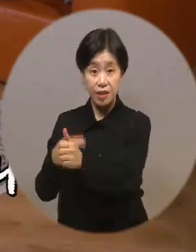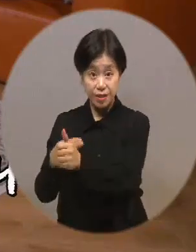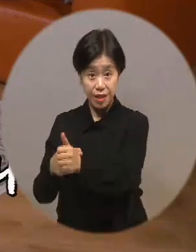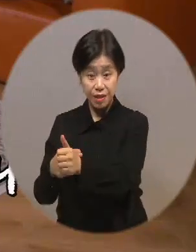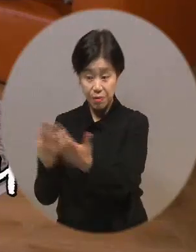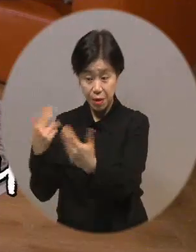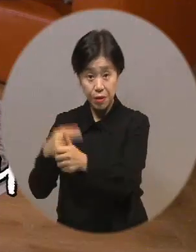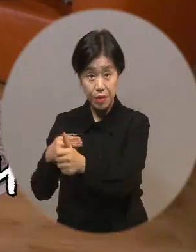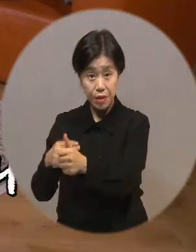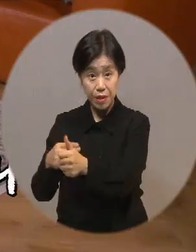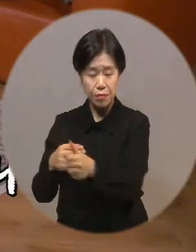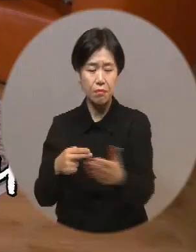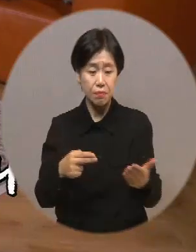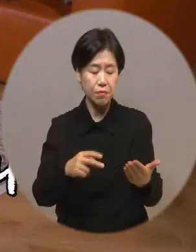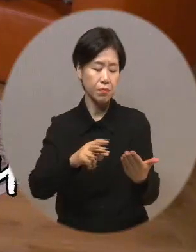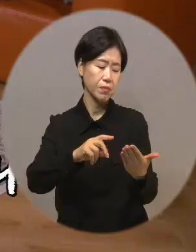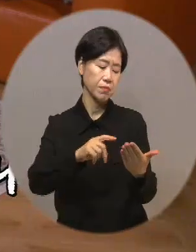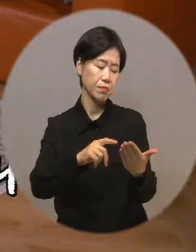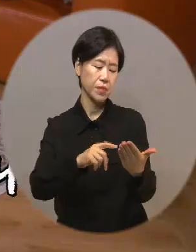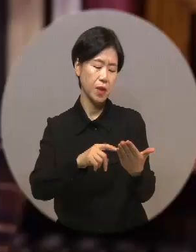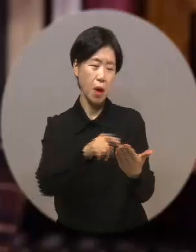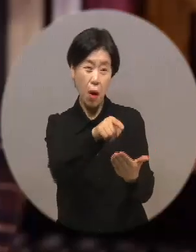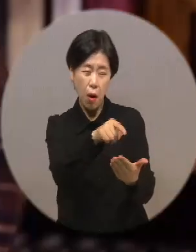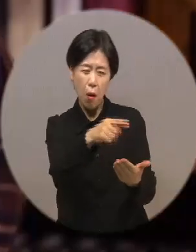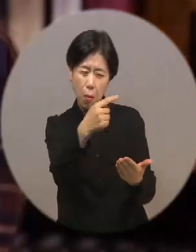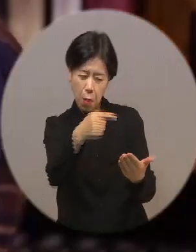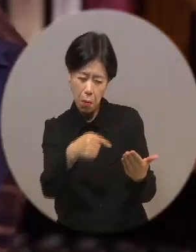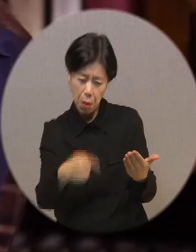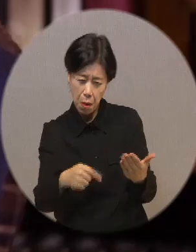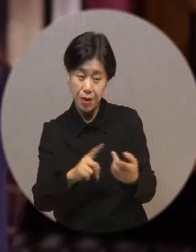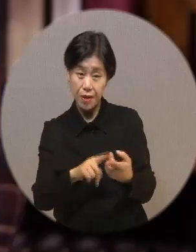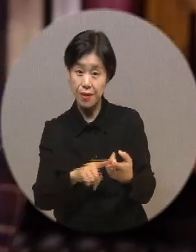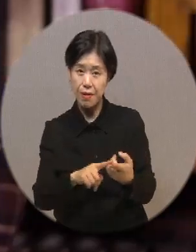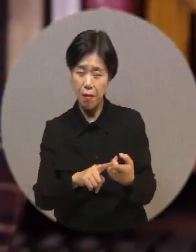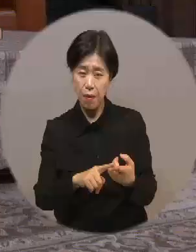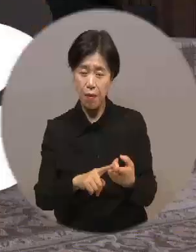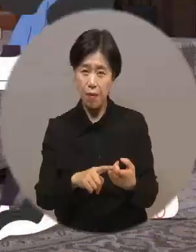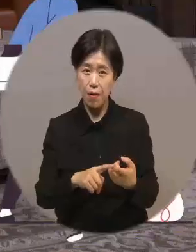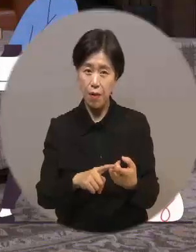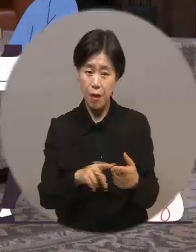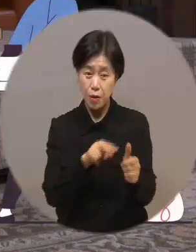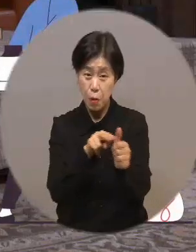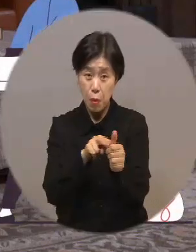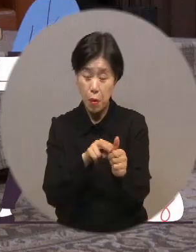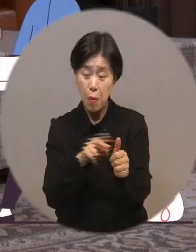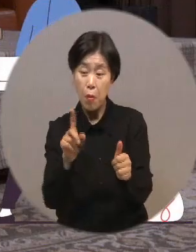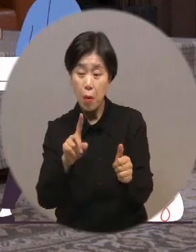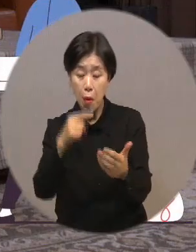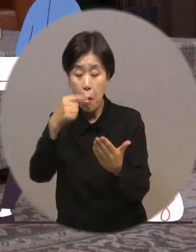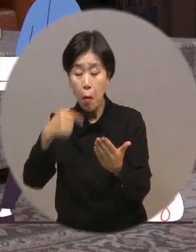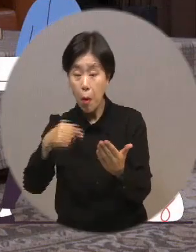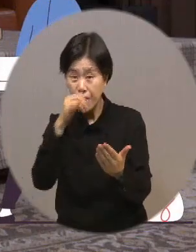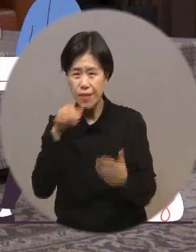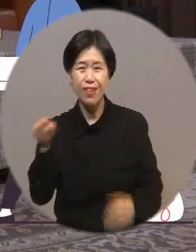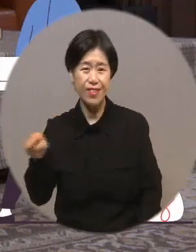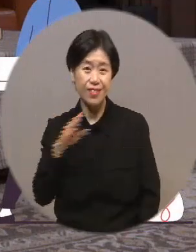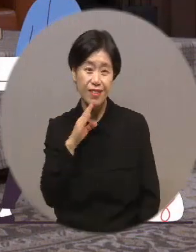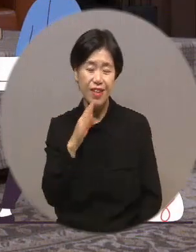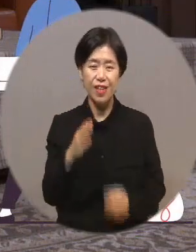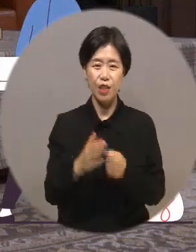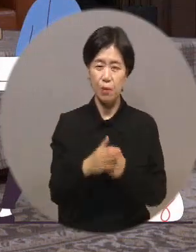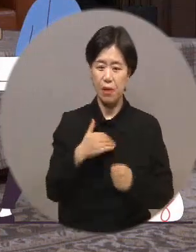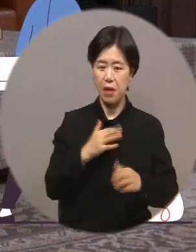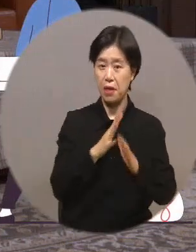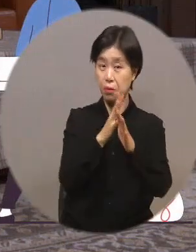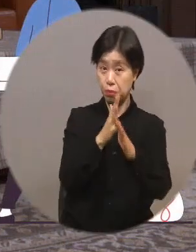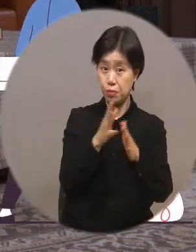그 리스트를 보게 되고 하다 보니까는 일부러 로고 보이고 막 이런 거. 그래서 소풍이나 뭐 이런 거 갈 때 일부러 막 그